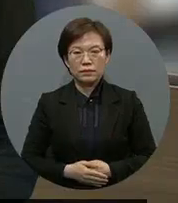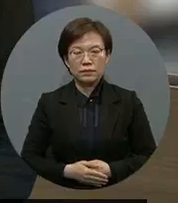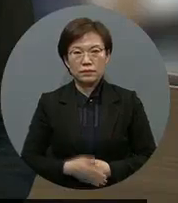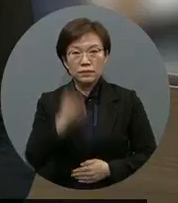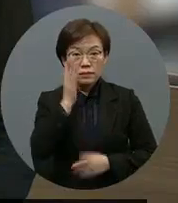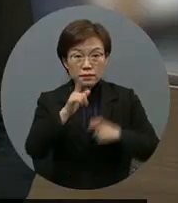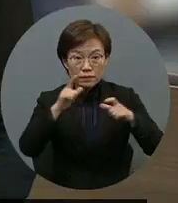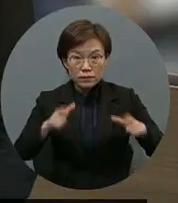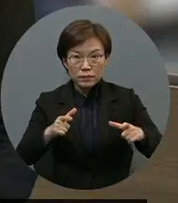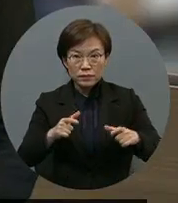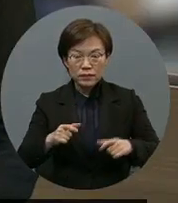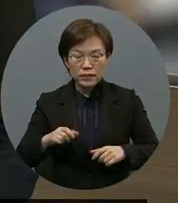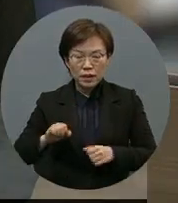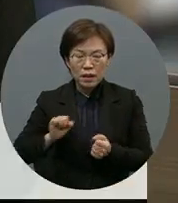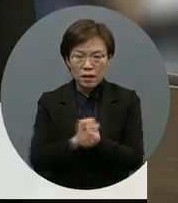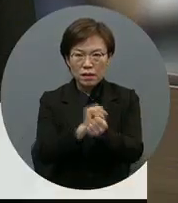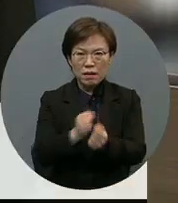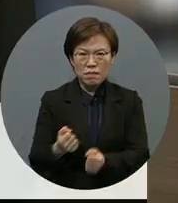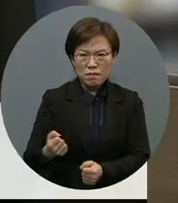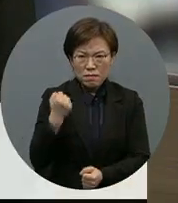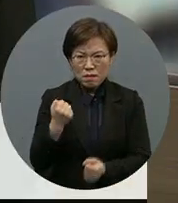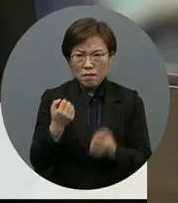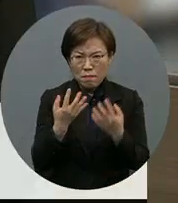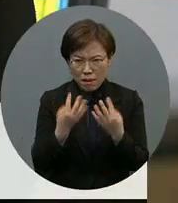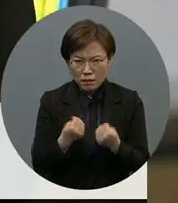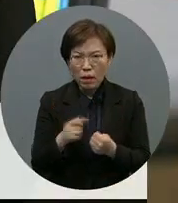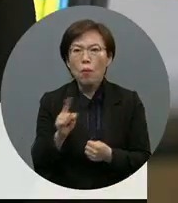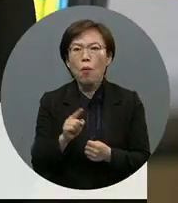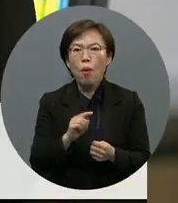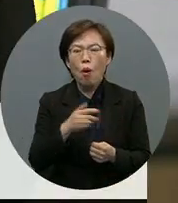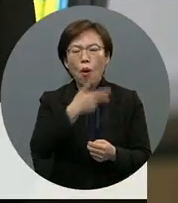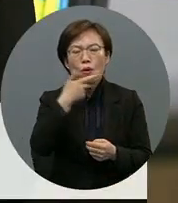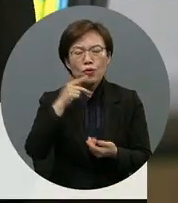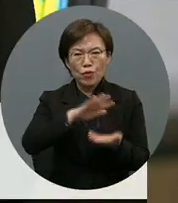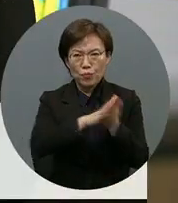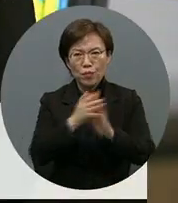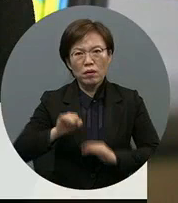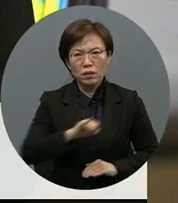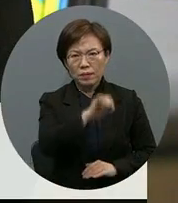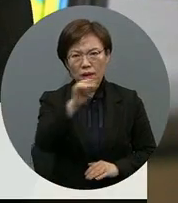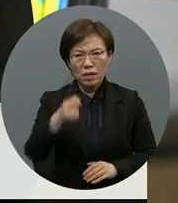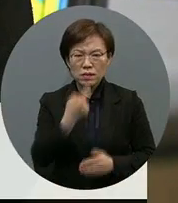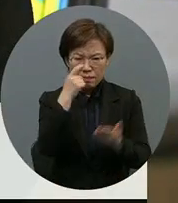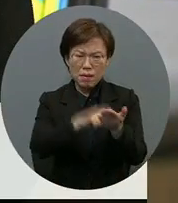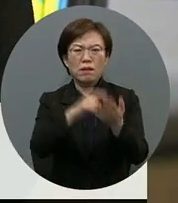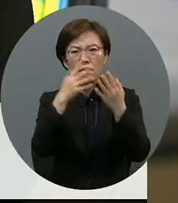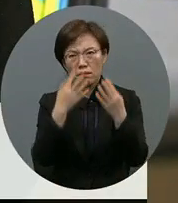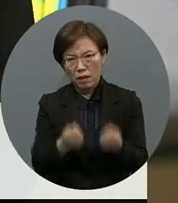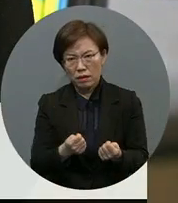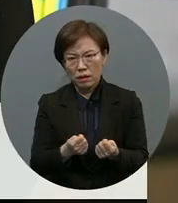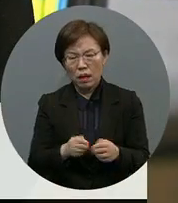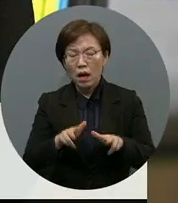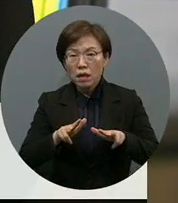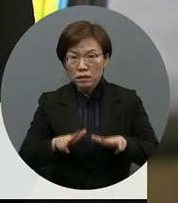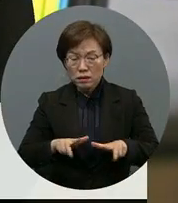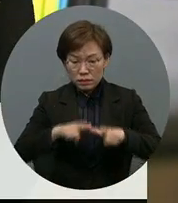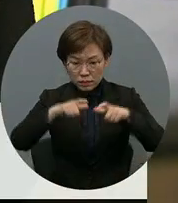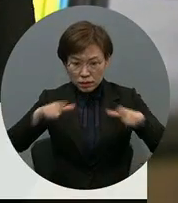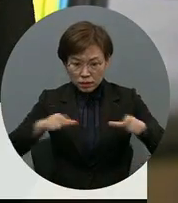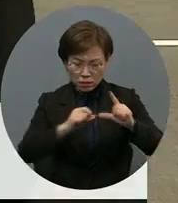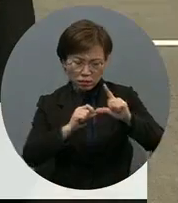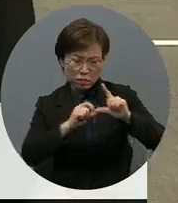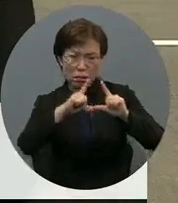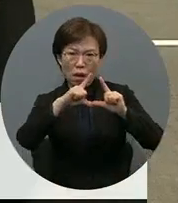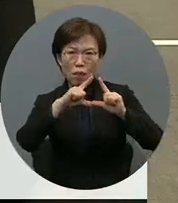일상에서 감염력이 높은 코라 일고 영국 빨 변이 바이러스가 광범위하게 발견되고 있습니다 이제는 지역 감염 대부분이